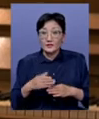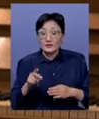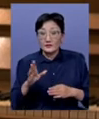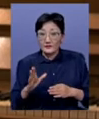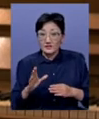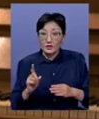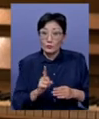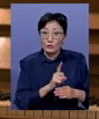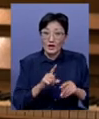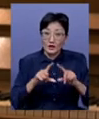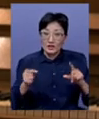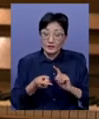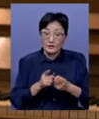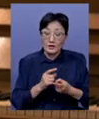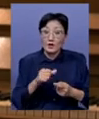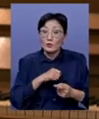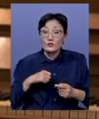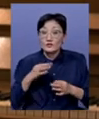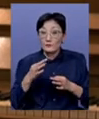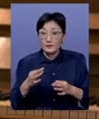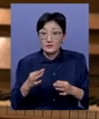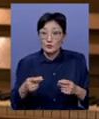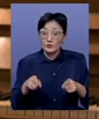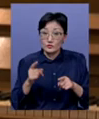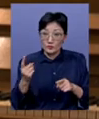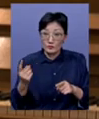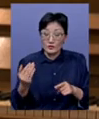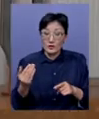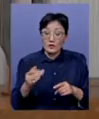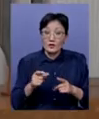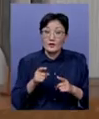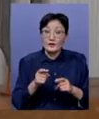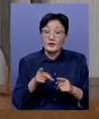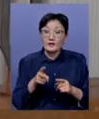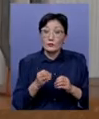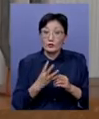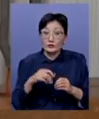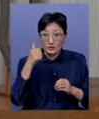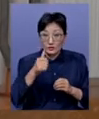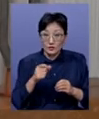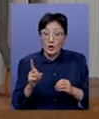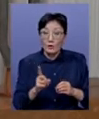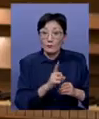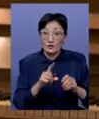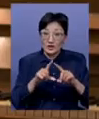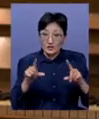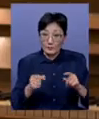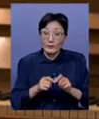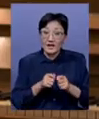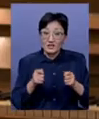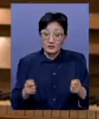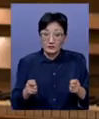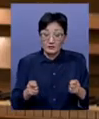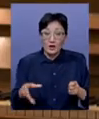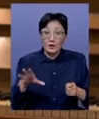мұражай болу керек, өзі айтып кетіп еді деп. Сол 2014-те мұражайға алды. Өте қуаныштымын.